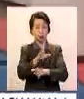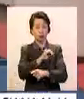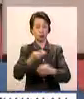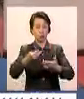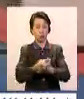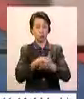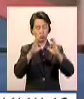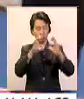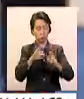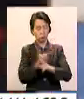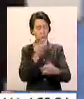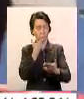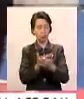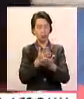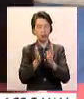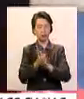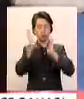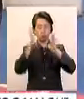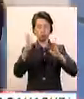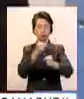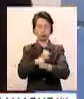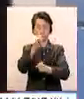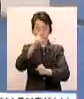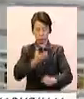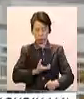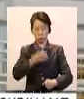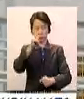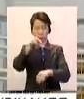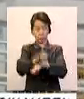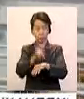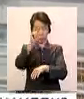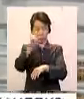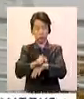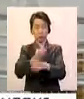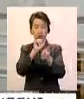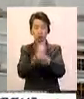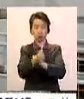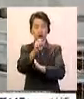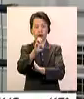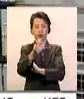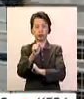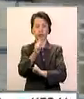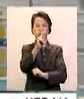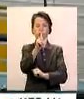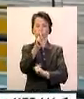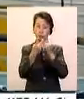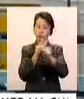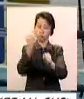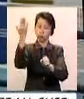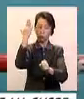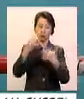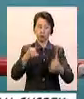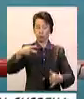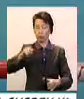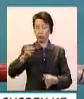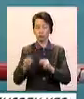modul latihan yang baik sehingga Malaysia berjaya merangkul 1 emas, 1 perak dan 1 gangsa di Sukan SEA Kuala Lumpur 2 tahun lalu. Kali ini PTAM